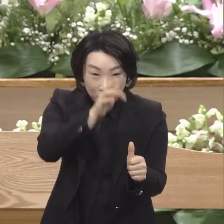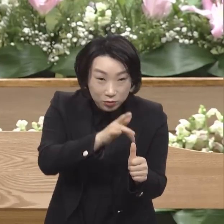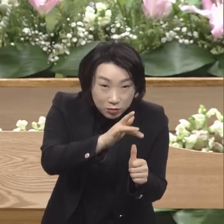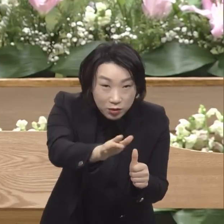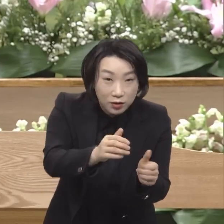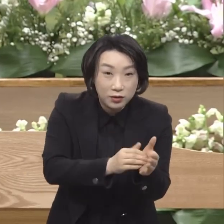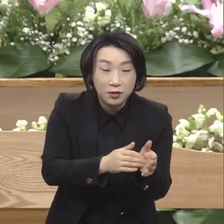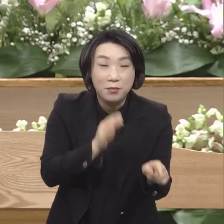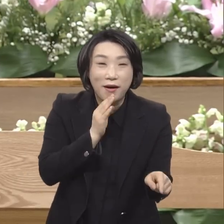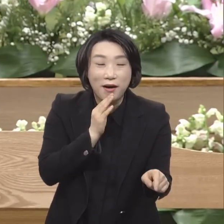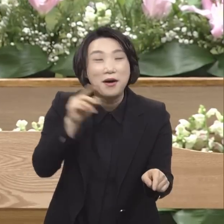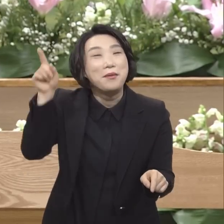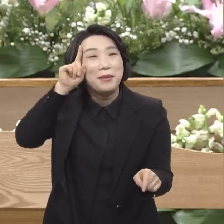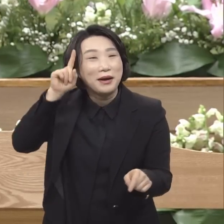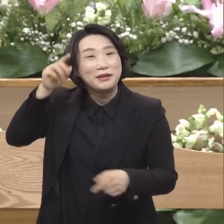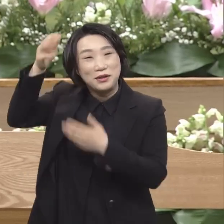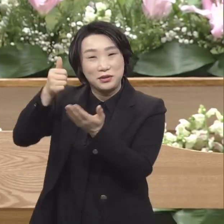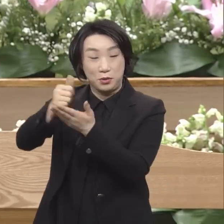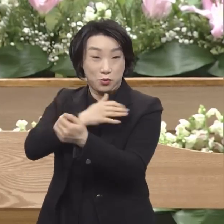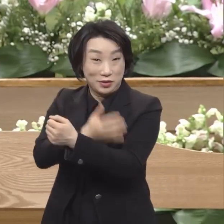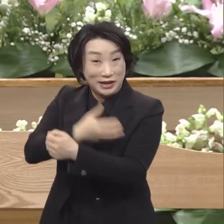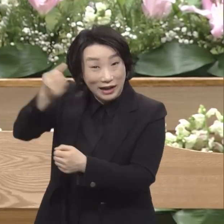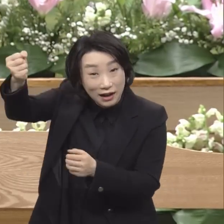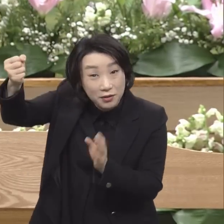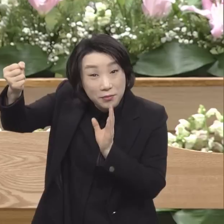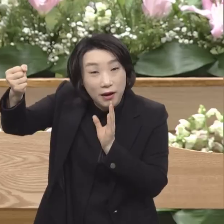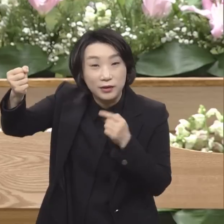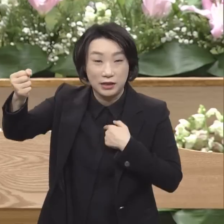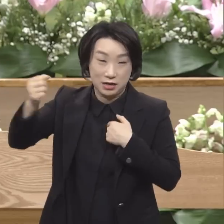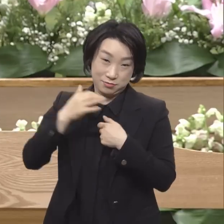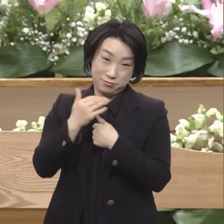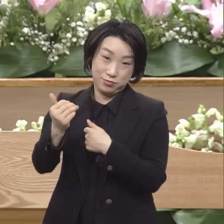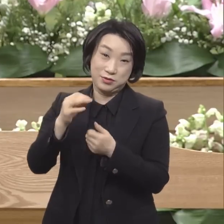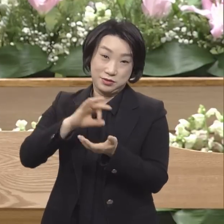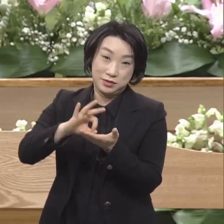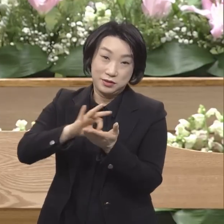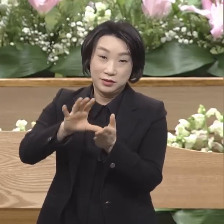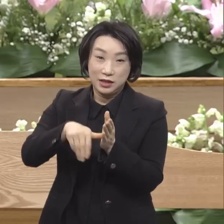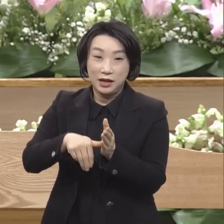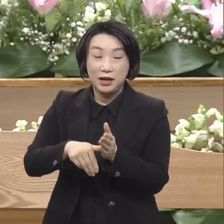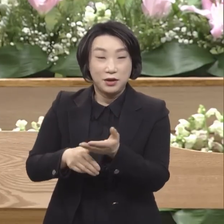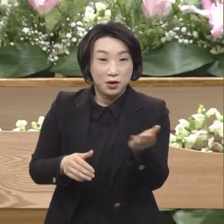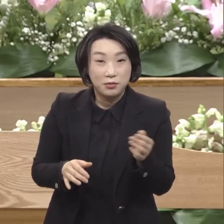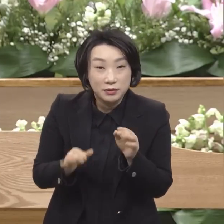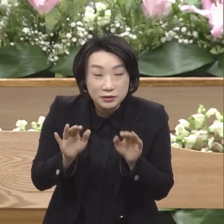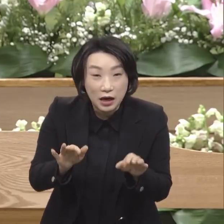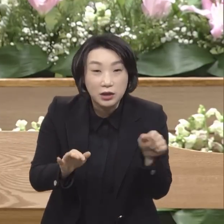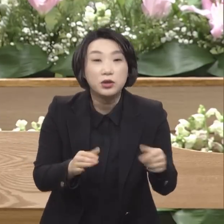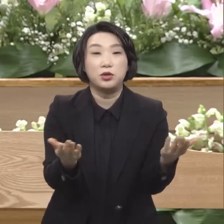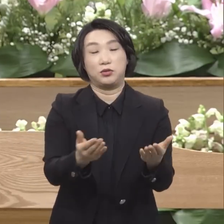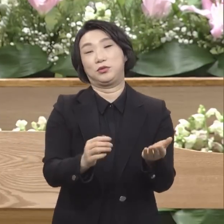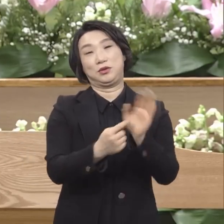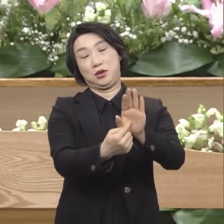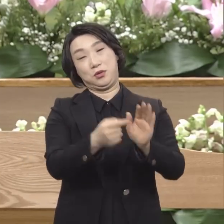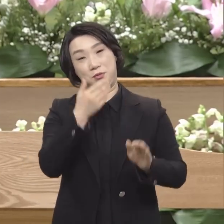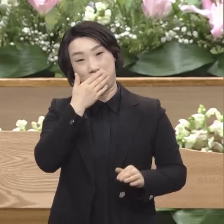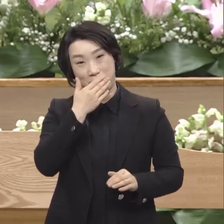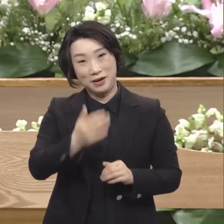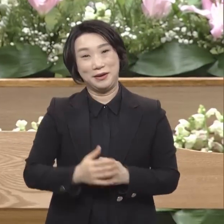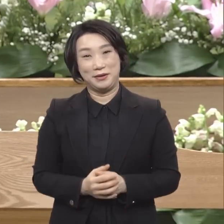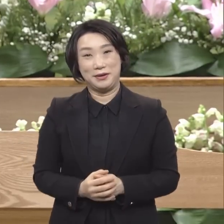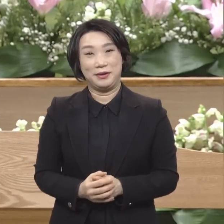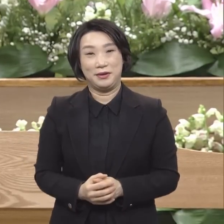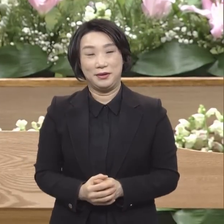하던 100% 성령의 권한을 가지고 나를 사용할 때 반드시 그런 역사가 일어난다는 것에